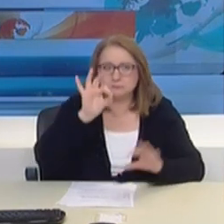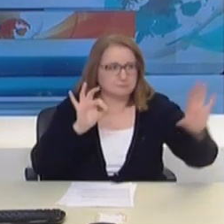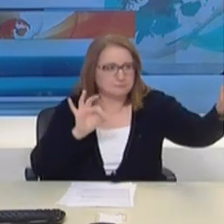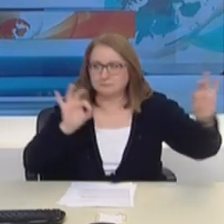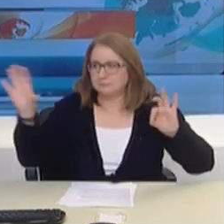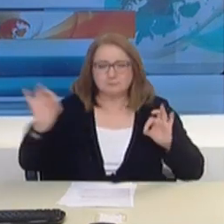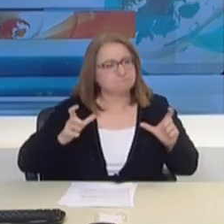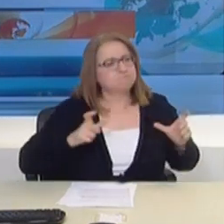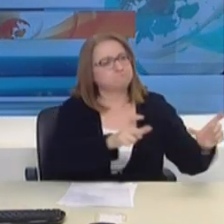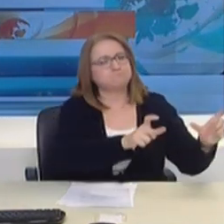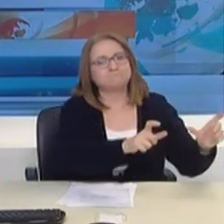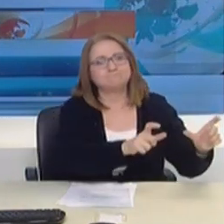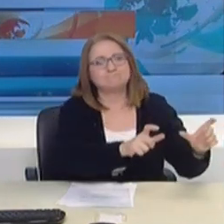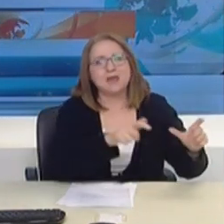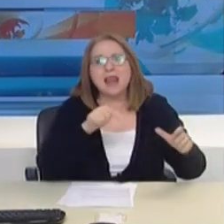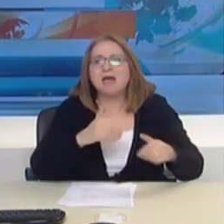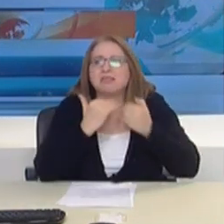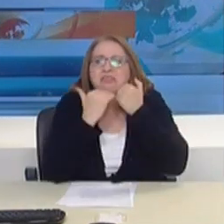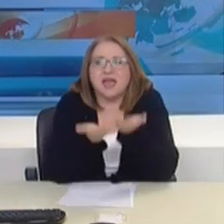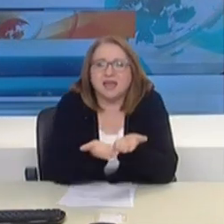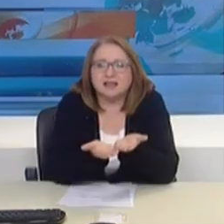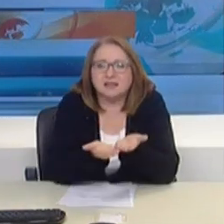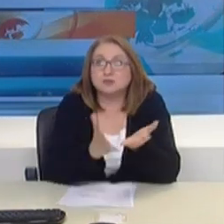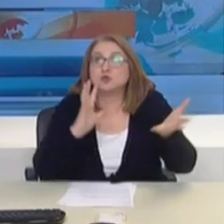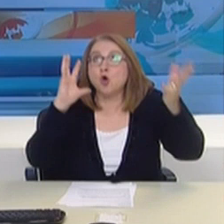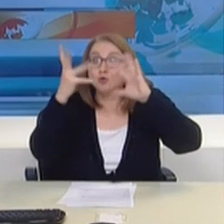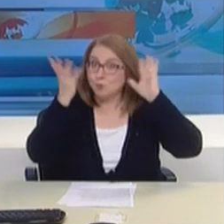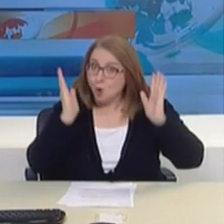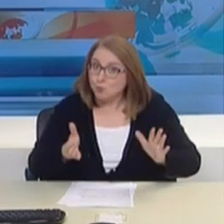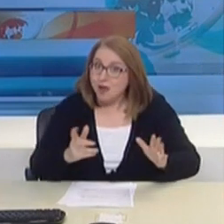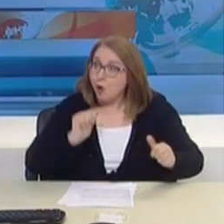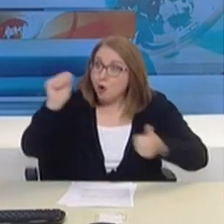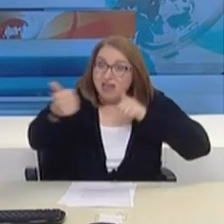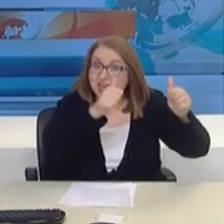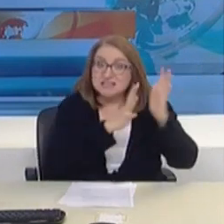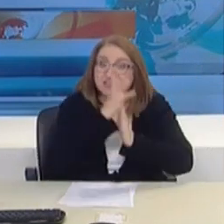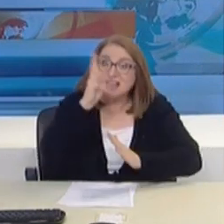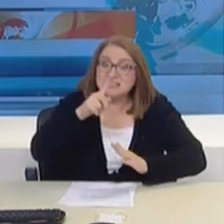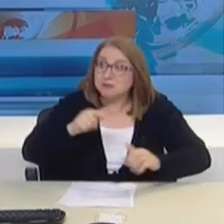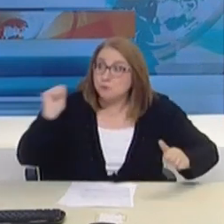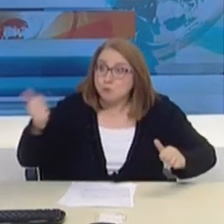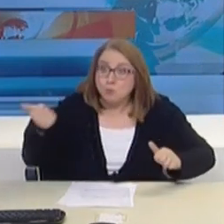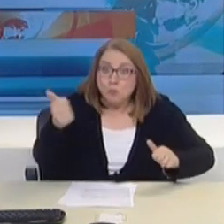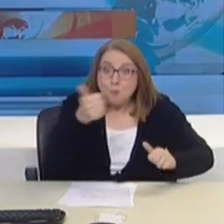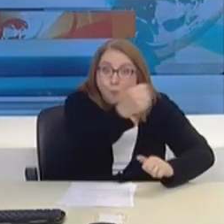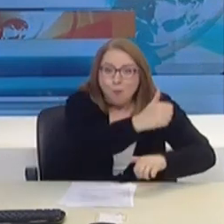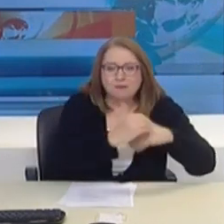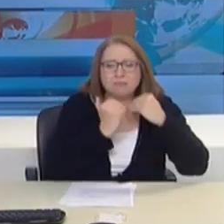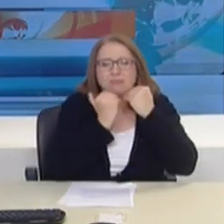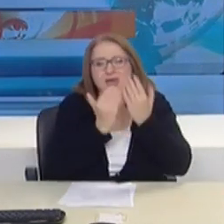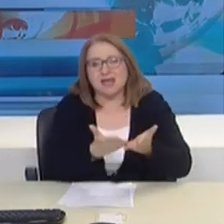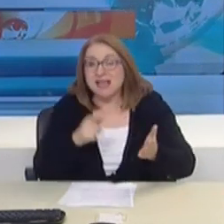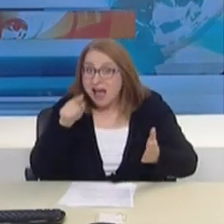δεν είναι εφικτό, ούτε μπορεί να εφαρμοστεί από κανέναν και καμία χώρα του κόσμου. Περαιτέρω αύξηση των κρουσμάτων τις επόμενες μέρες και